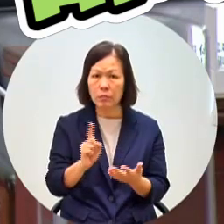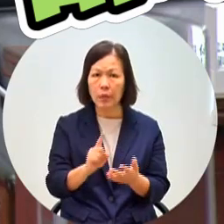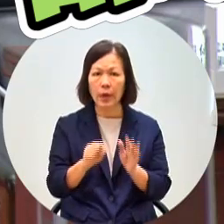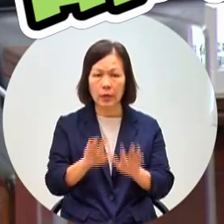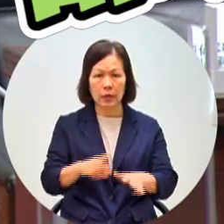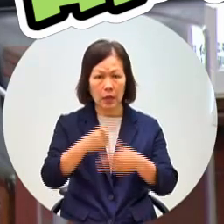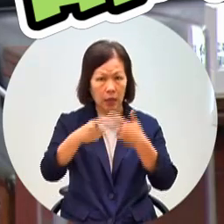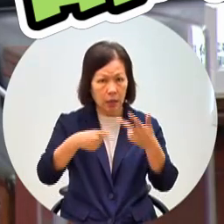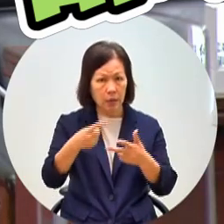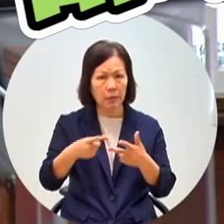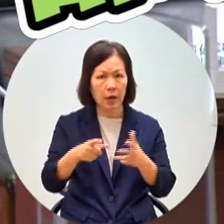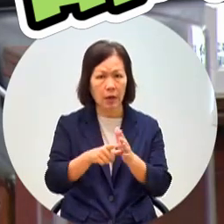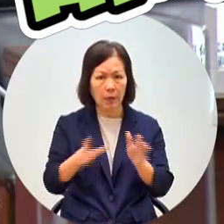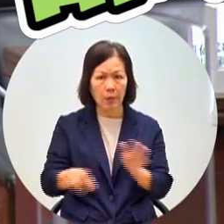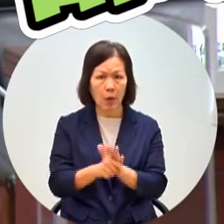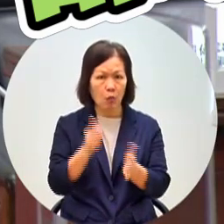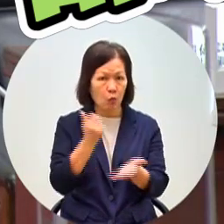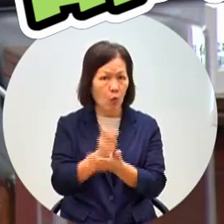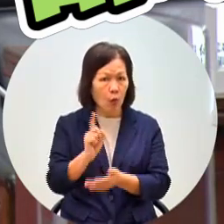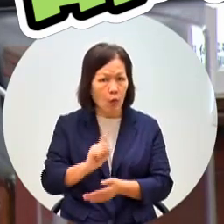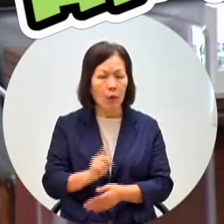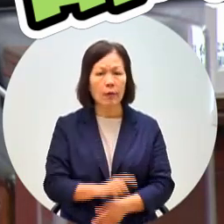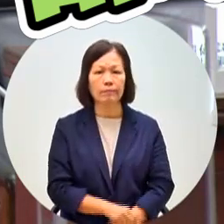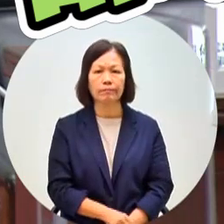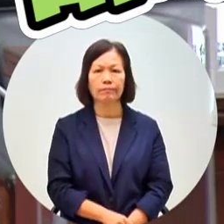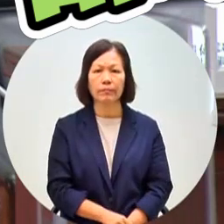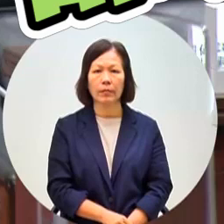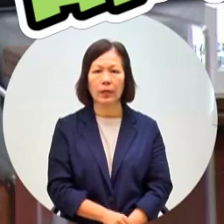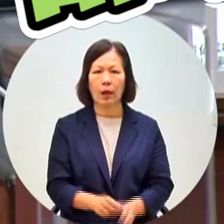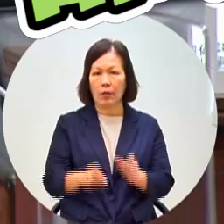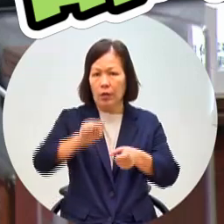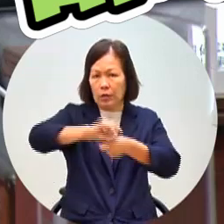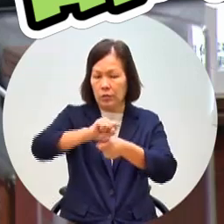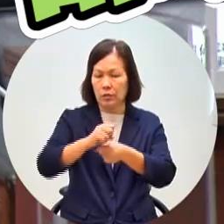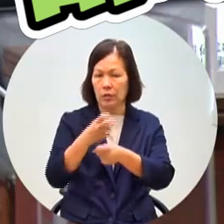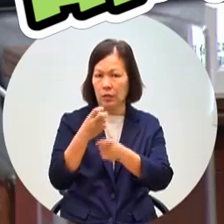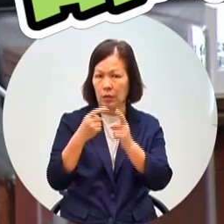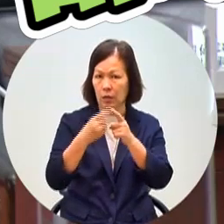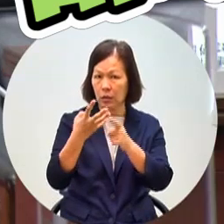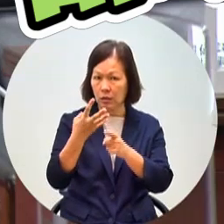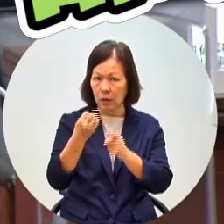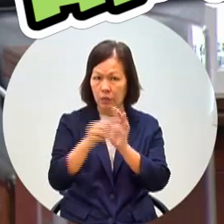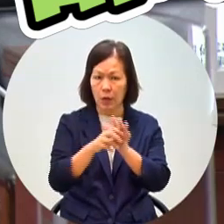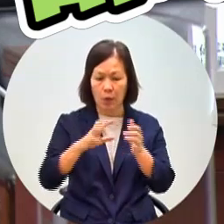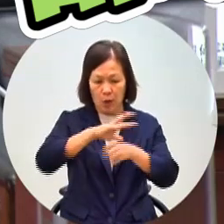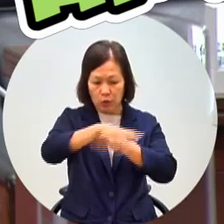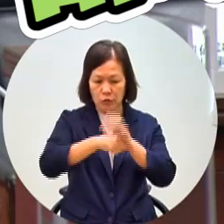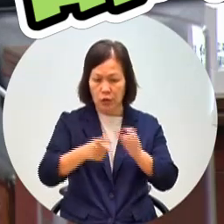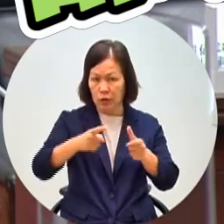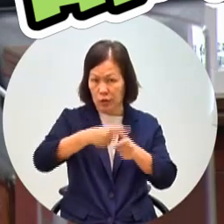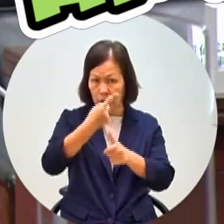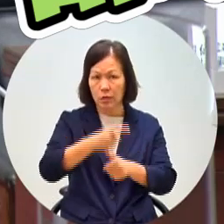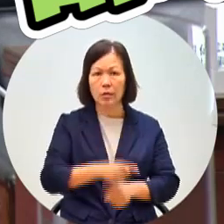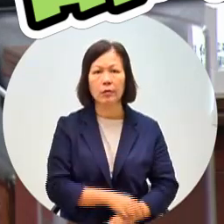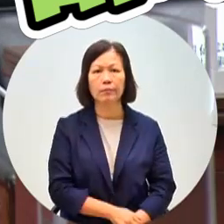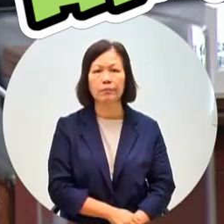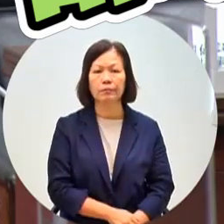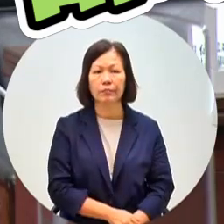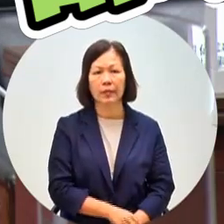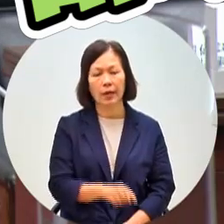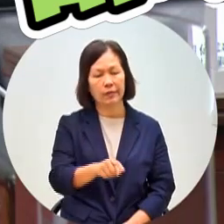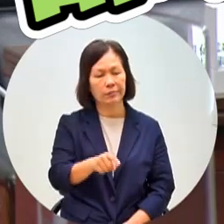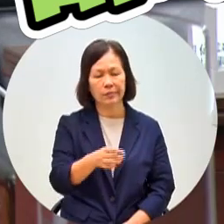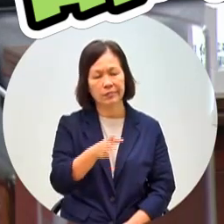礼拜得到新增确诊数的世界第一，真是一个